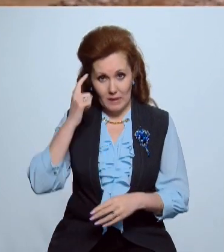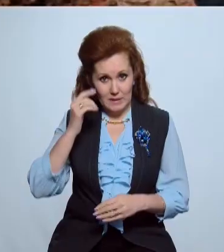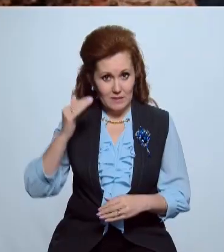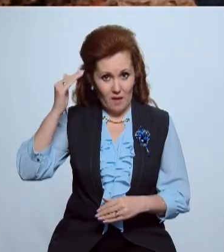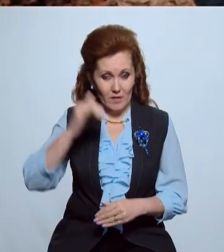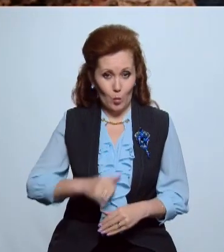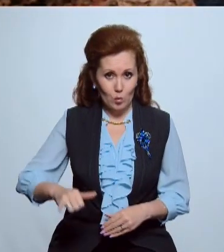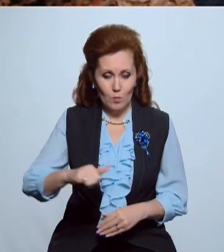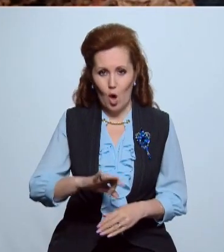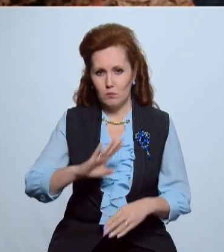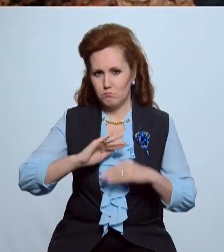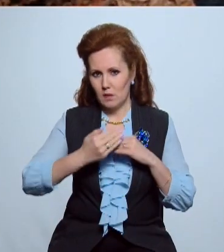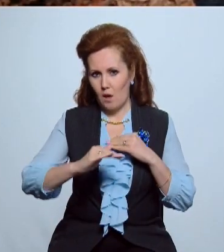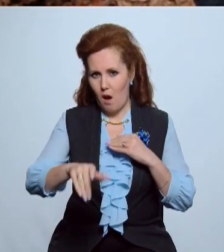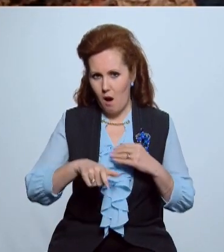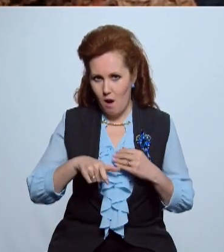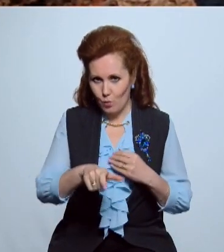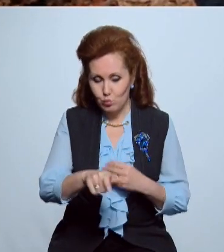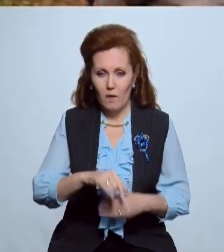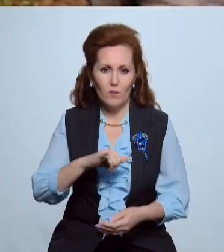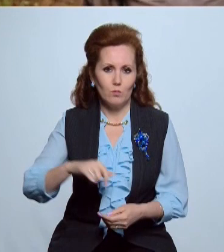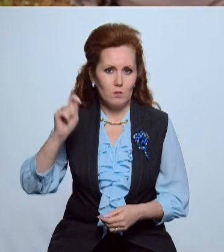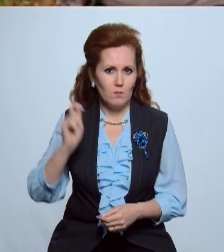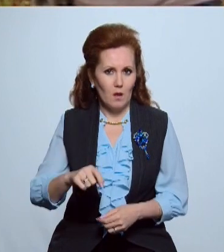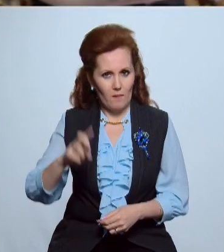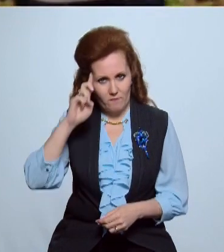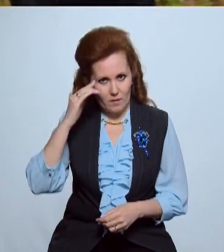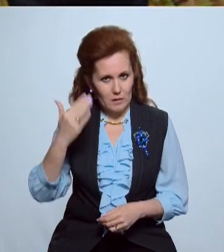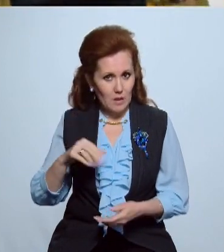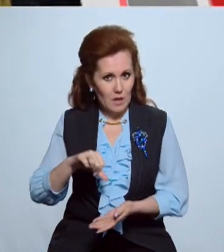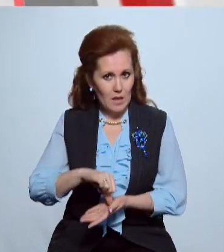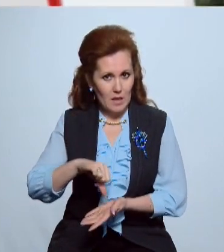от бездорожья? В Удмуртию приехали федеральные эксперты.